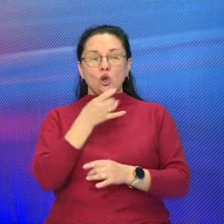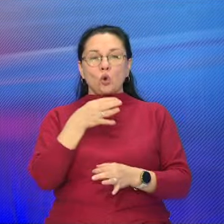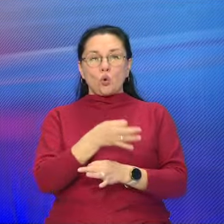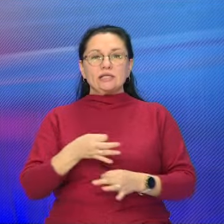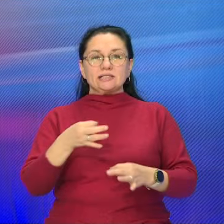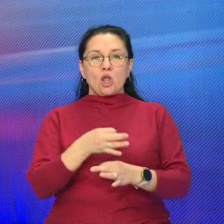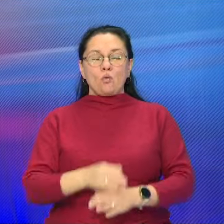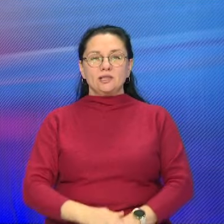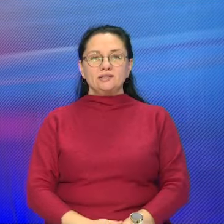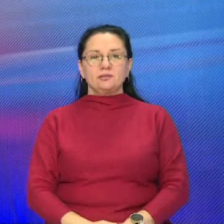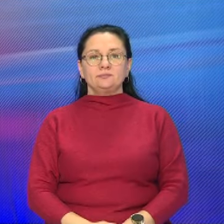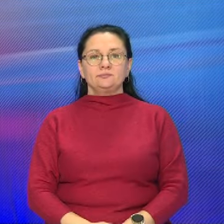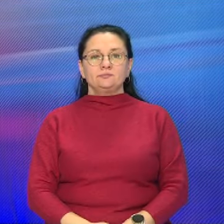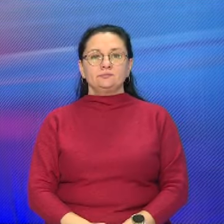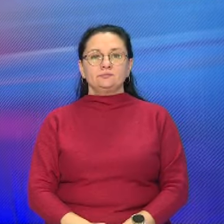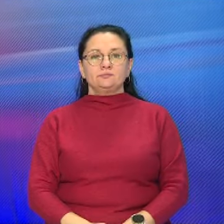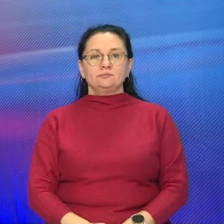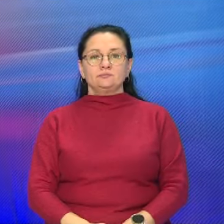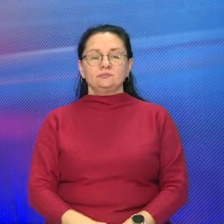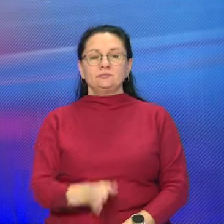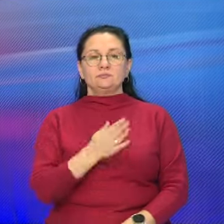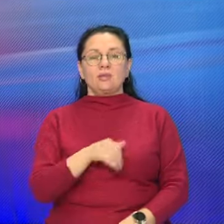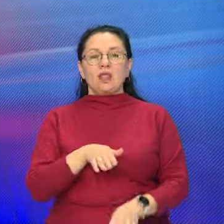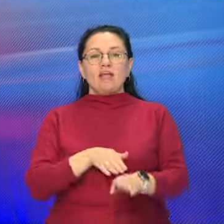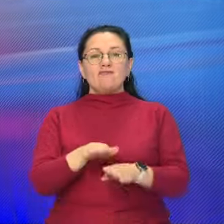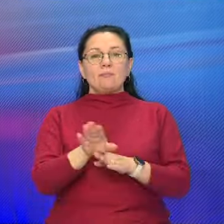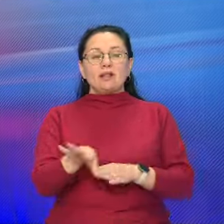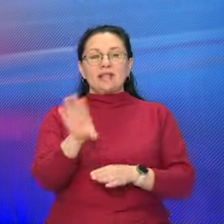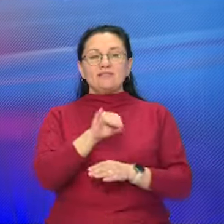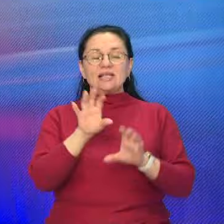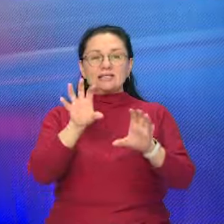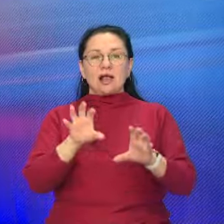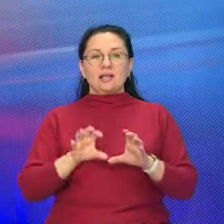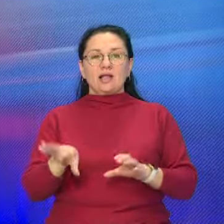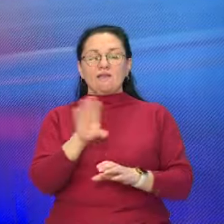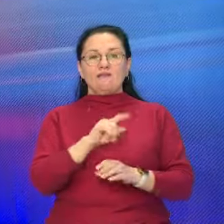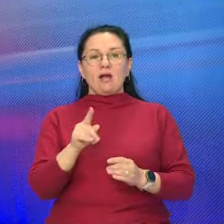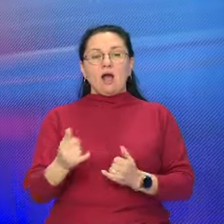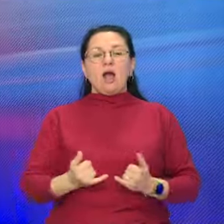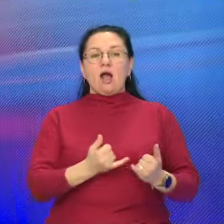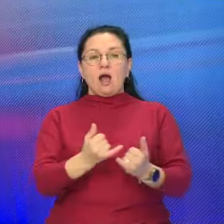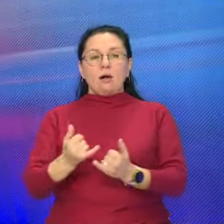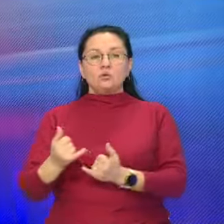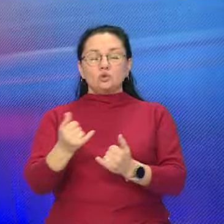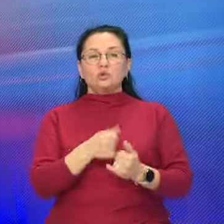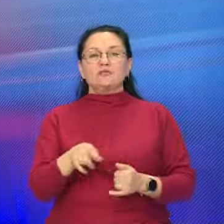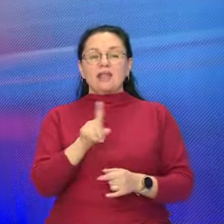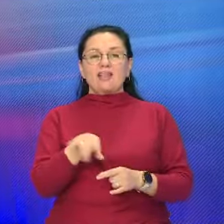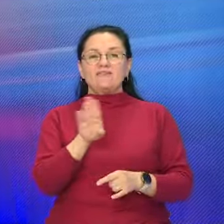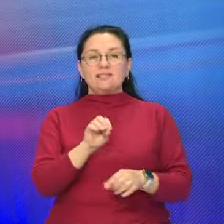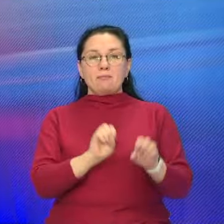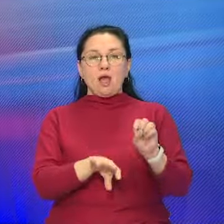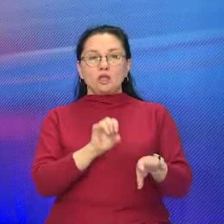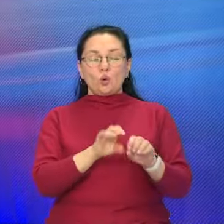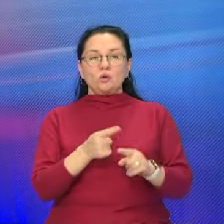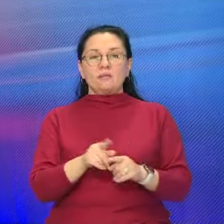у наступным материале. Выполнение насельством законодавства у сферы обыходжения с твердыми бытовыми отходами, констатуют